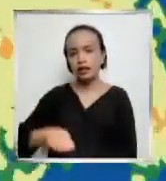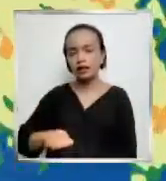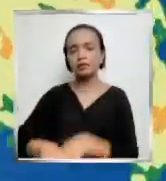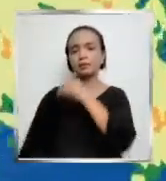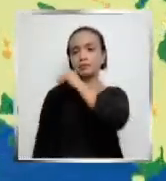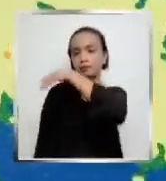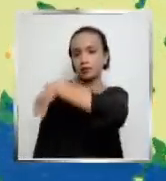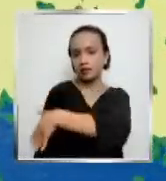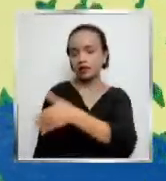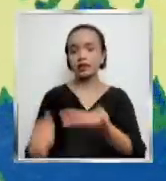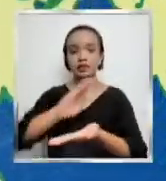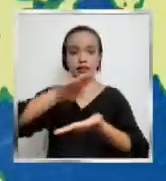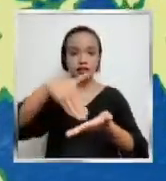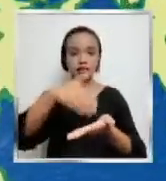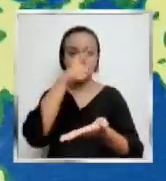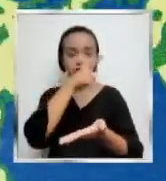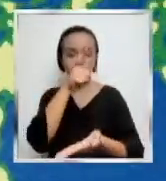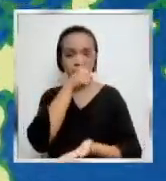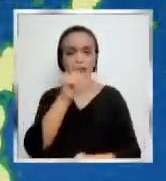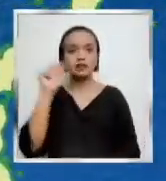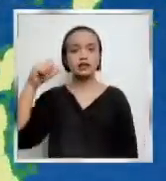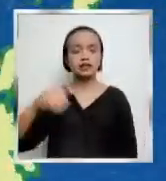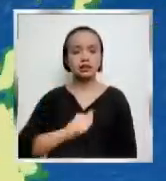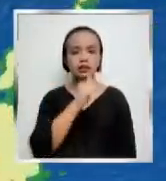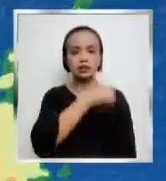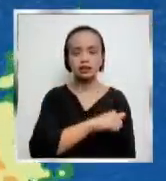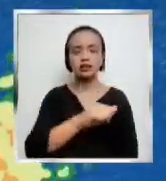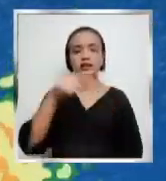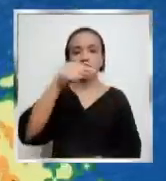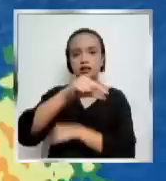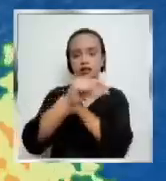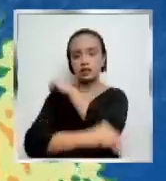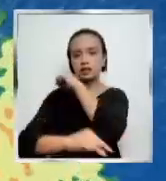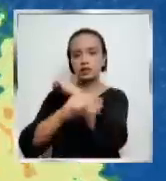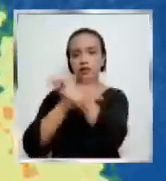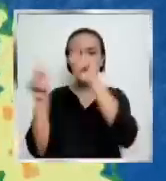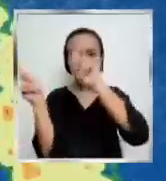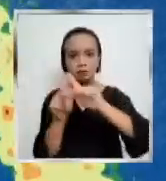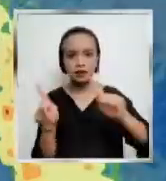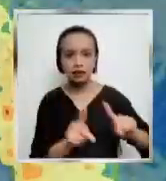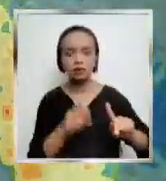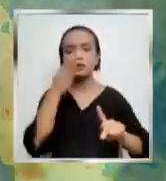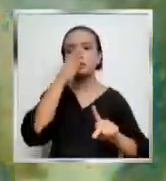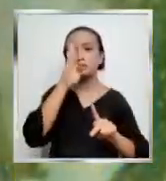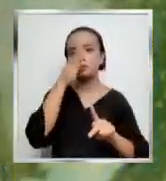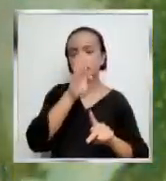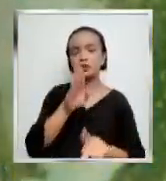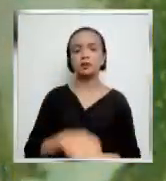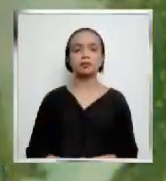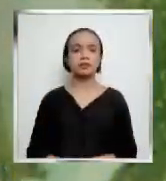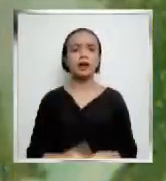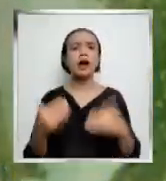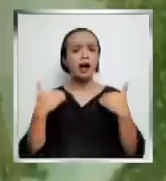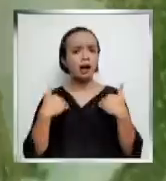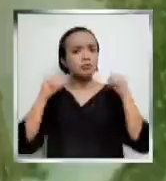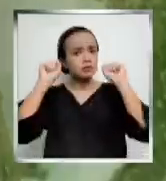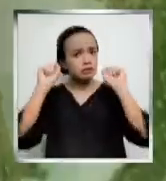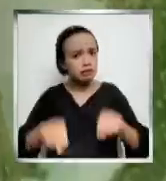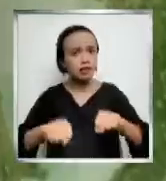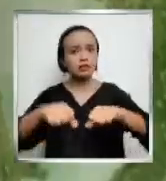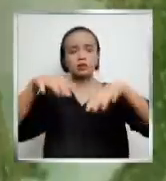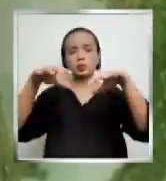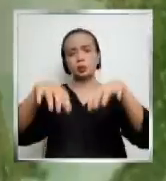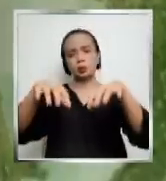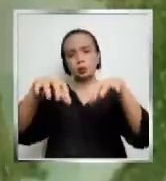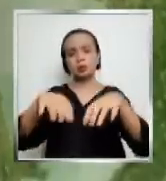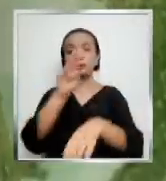Central Luzon, Aurora, Quezon, Mindoro, Palawan at Bicol Region. May chance rin ng mahihinang ulan sa Metro